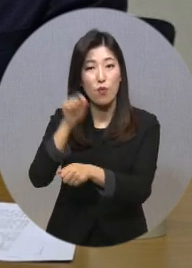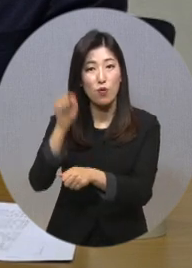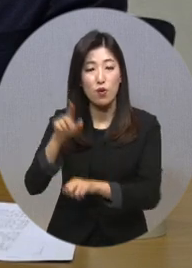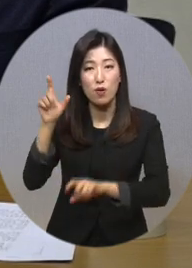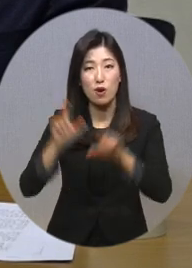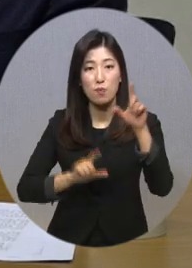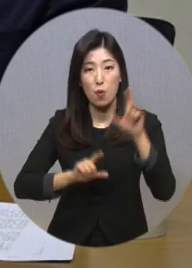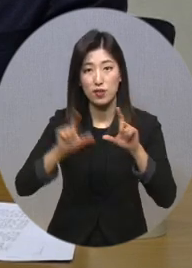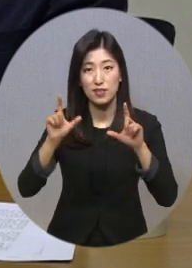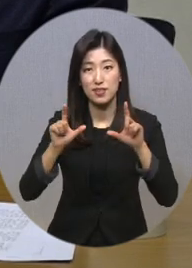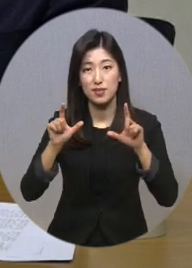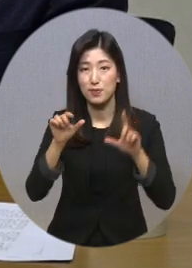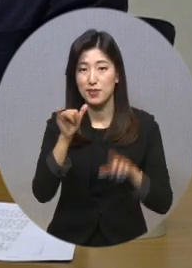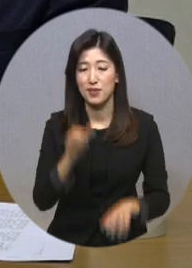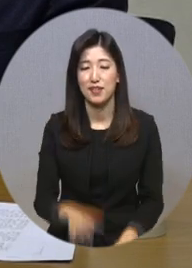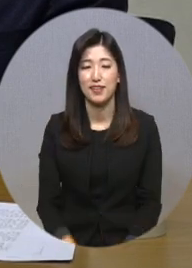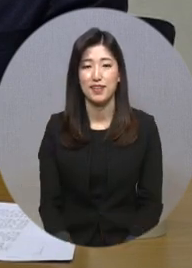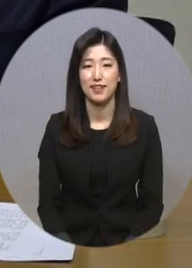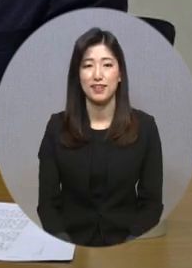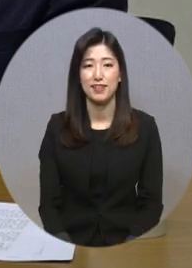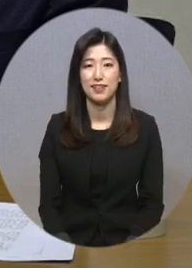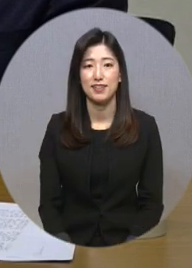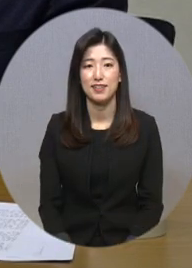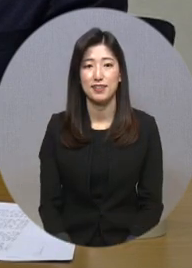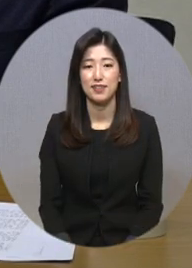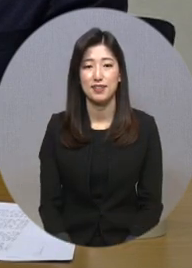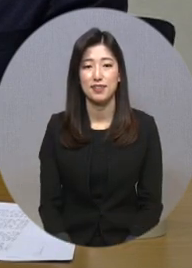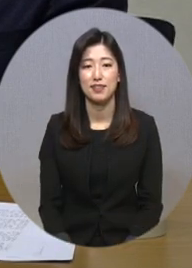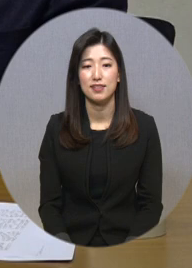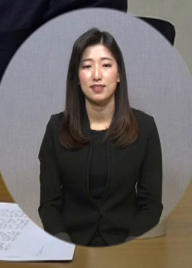모습을 앞에서 이제 사람들이